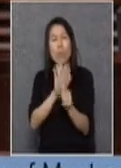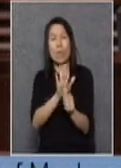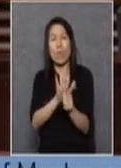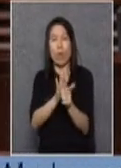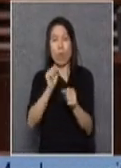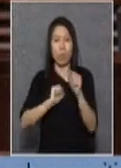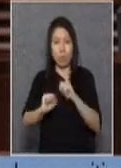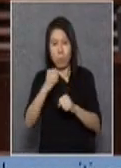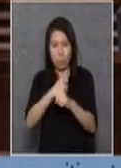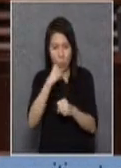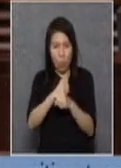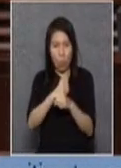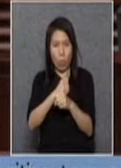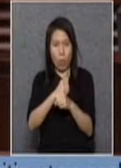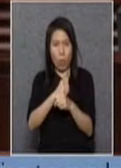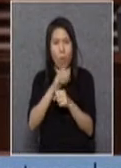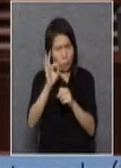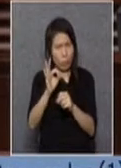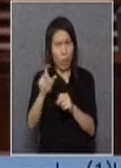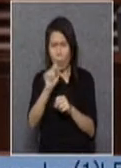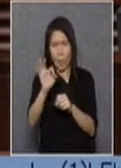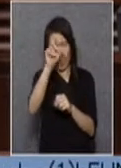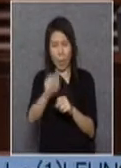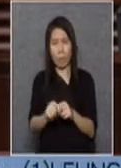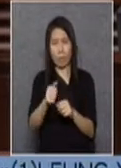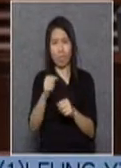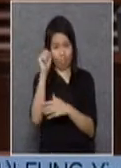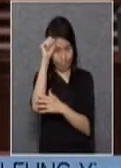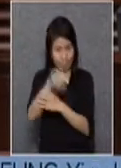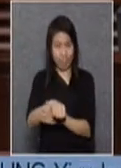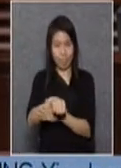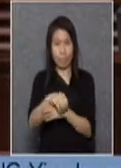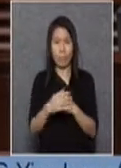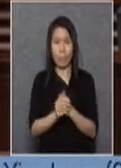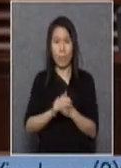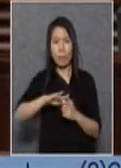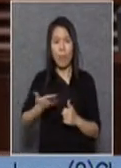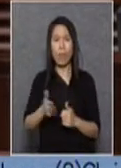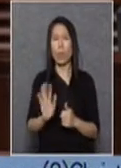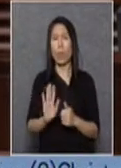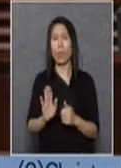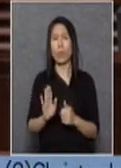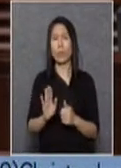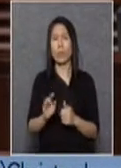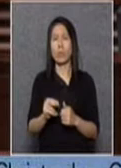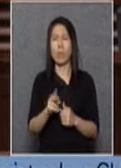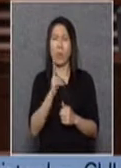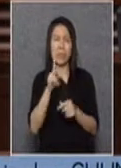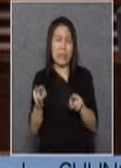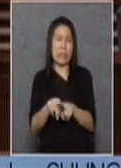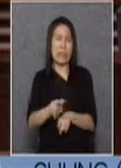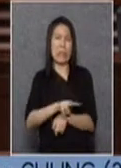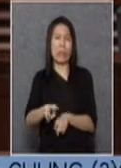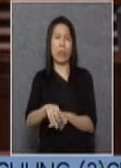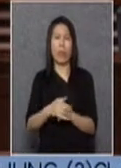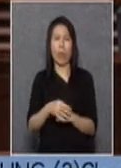去勞動市場工作是沒有問題的，我們是贊同的，但千萬不要同一口氣去